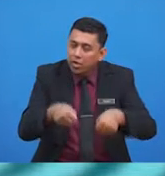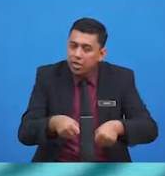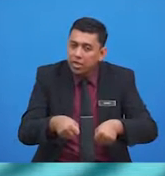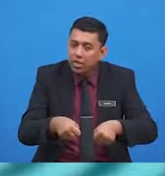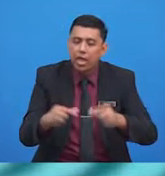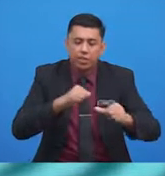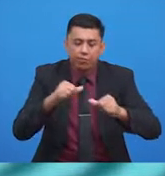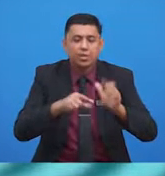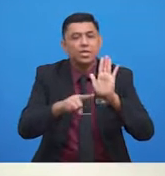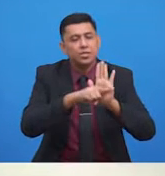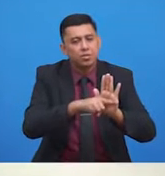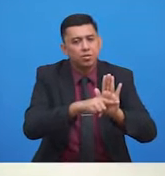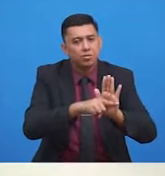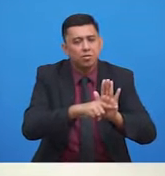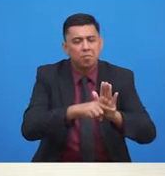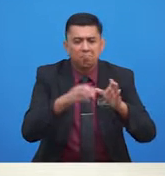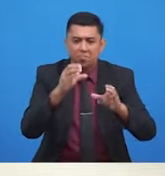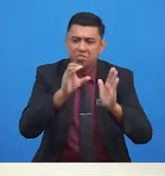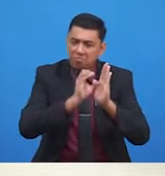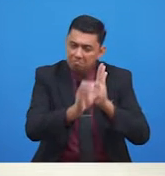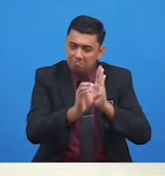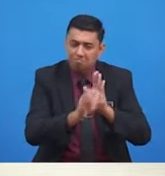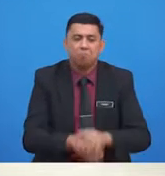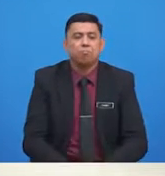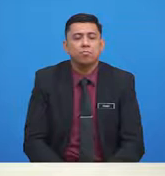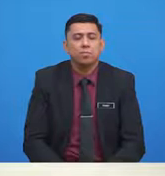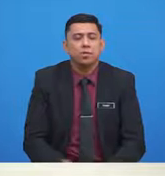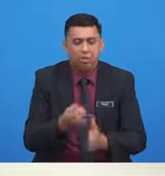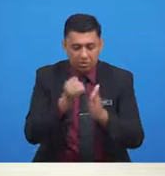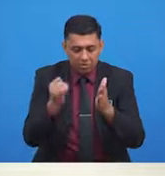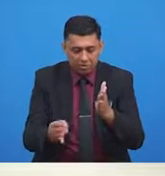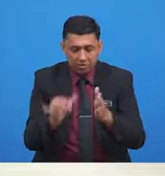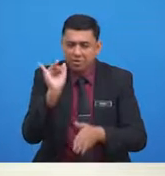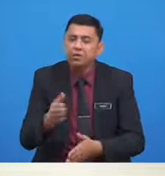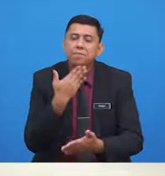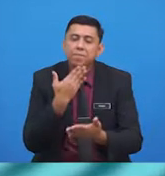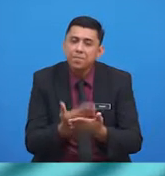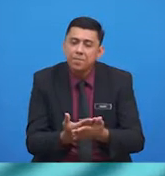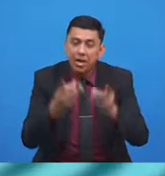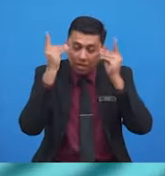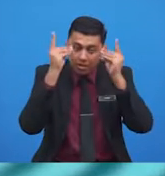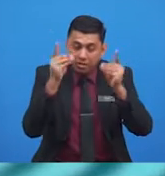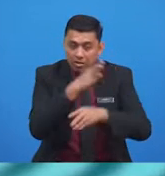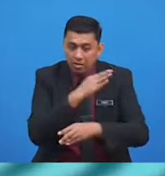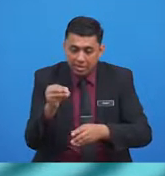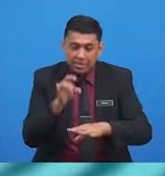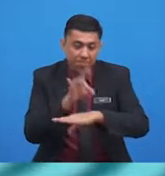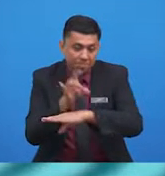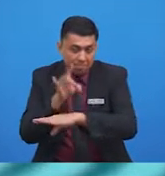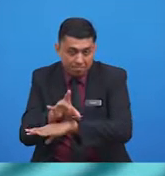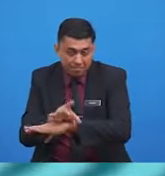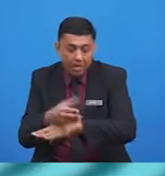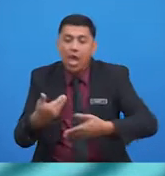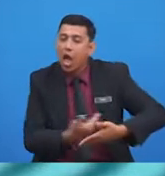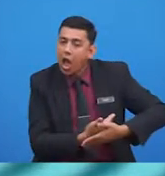di tempat kita dicegah. Jiran yang baik pastinya dapat mendidik dan menasihati